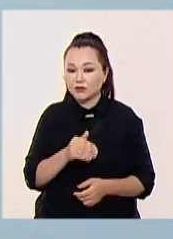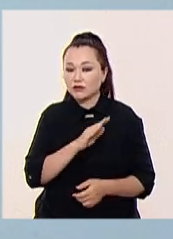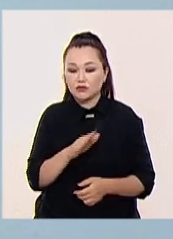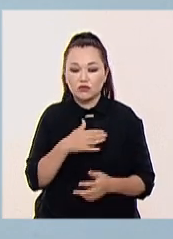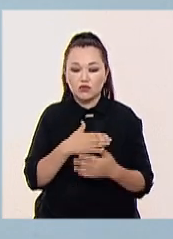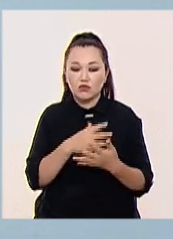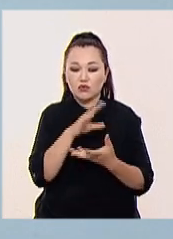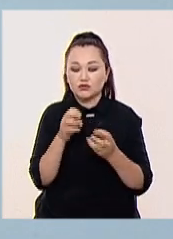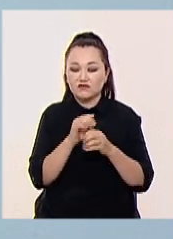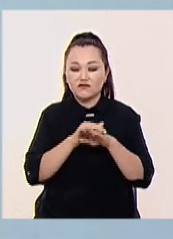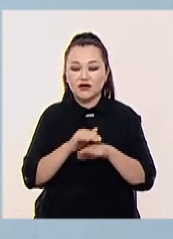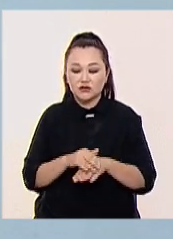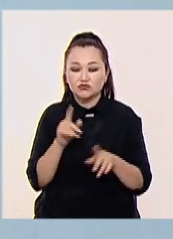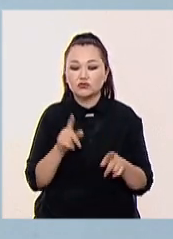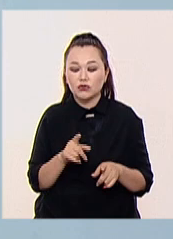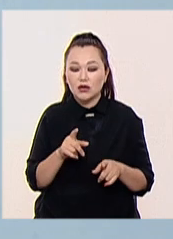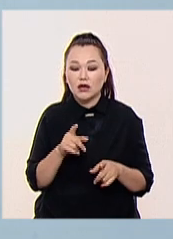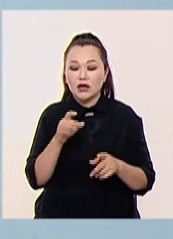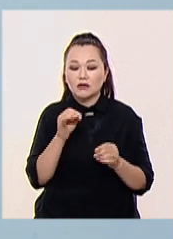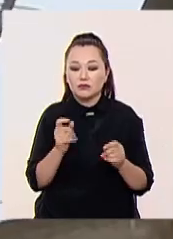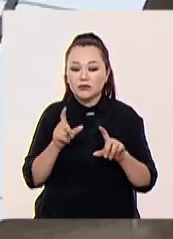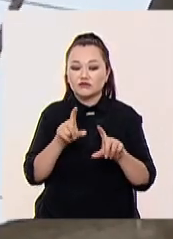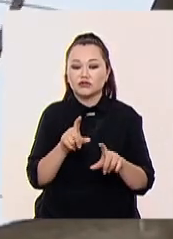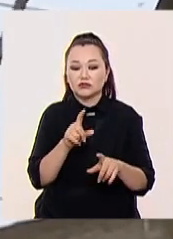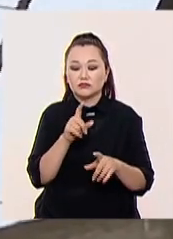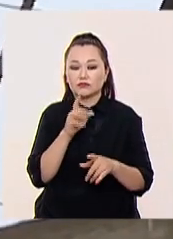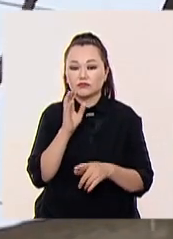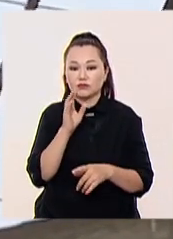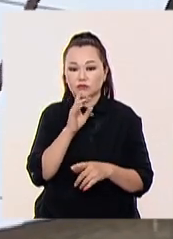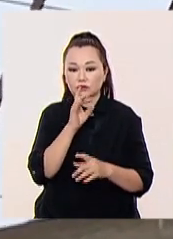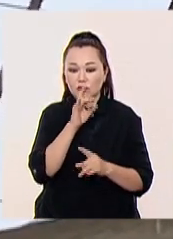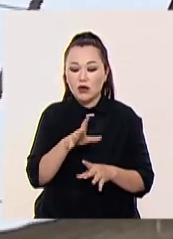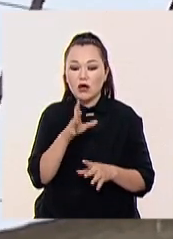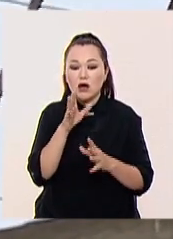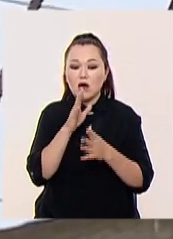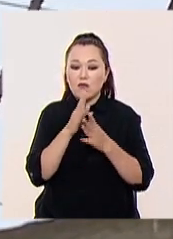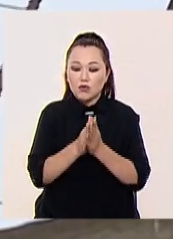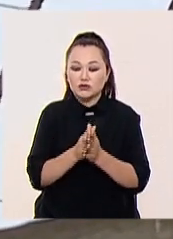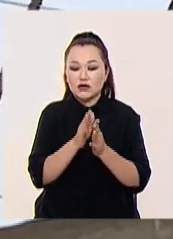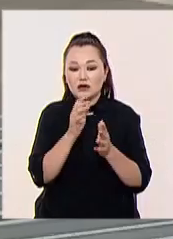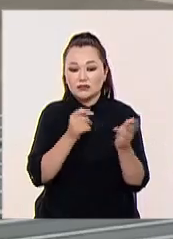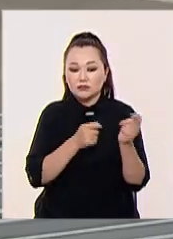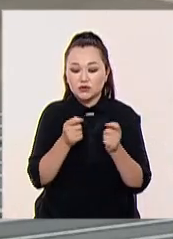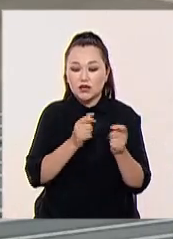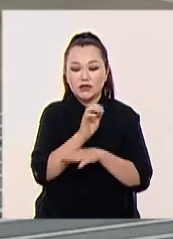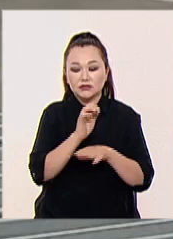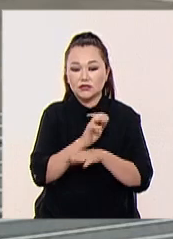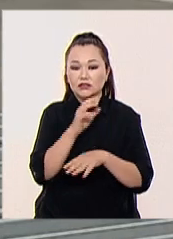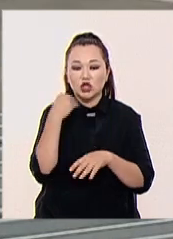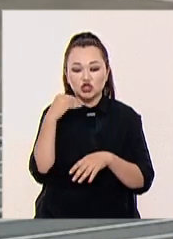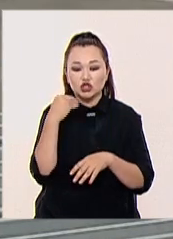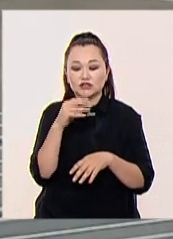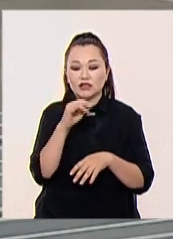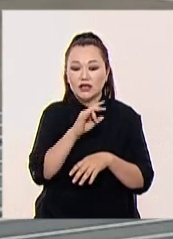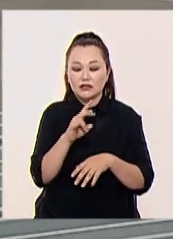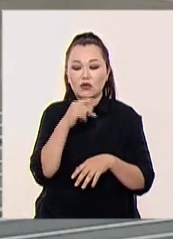общих факторов. То есть фермер самостоятельно цену никогда не повышает. Хлеборобы просят оставить экспорт хотя бы в Таджикистан и Узбекистан и запретить